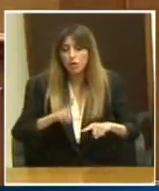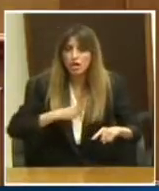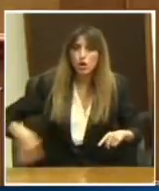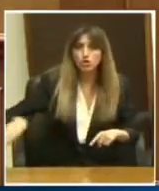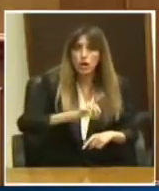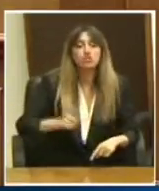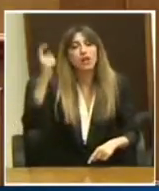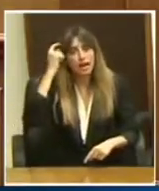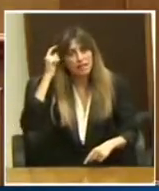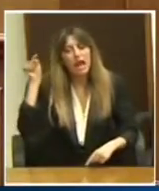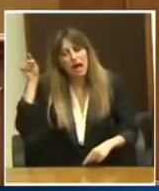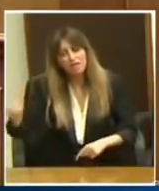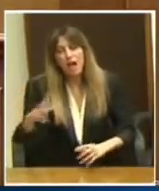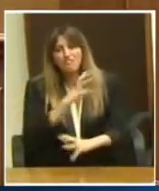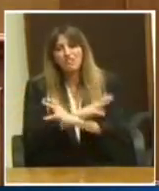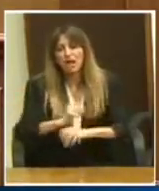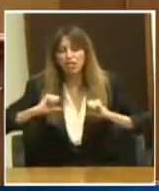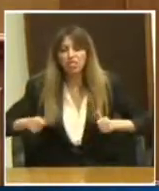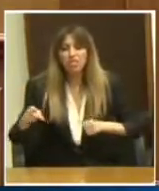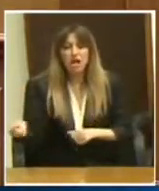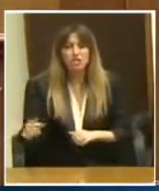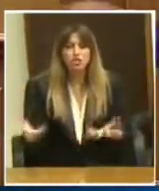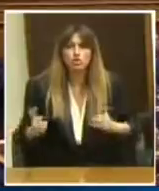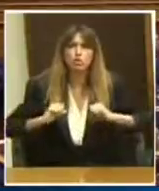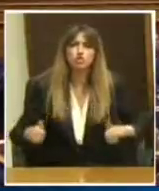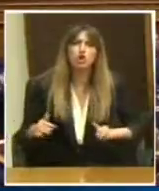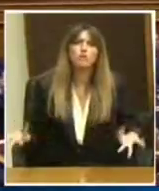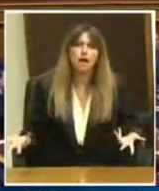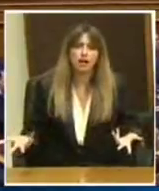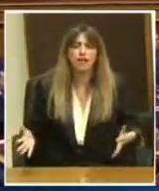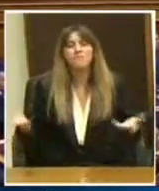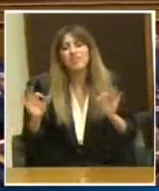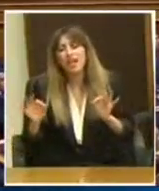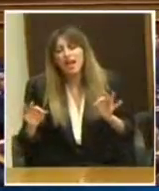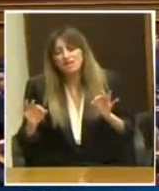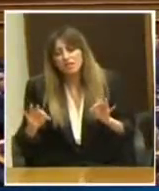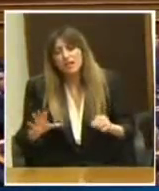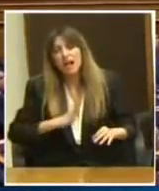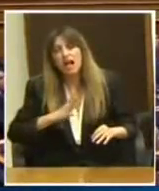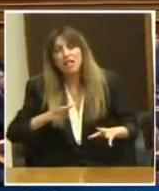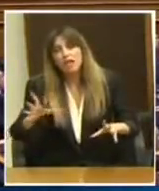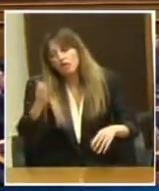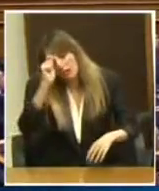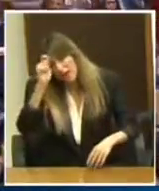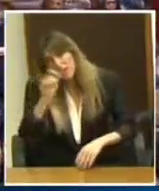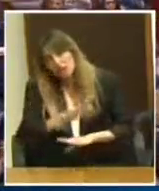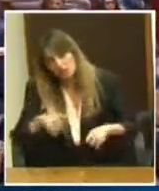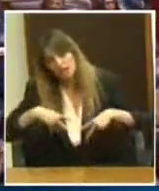θράσος κάποιων οι οποίοι απλά δεν θέλουν να δεχτούν τη μεγάλη επιτυχία αυτής της κυβέρνησης.